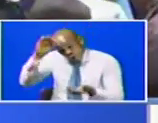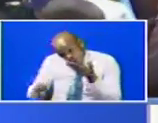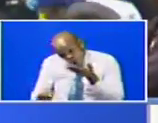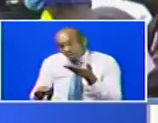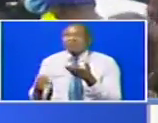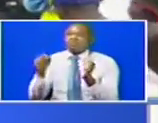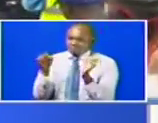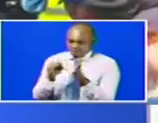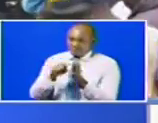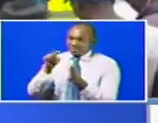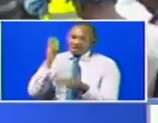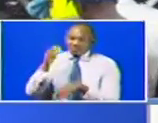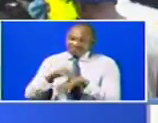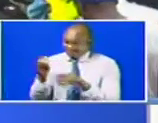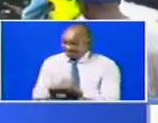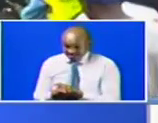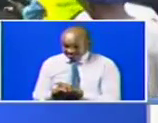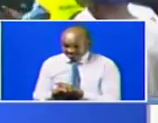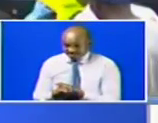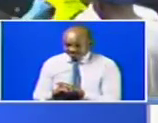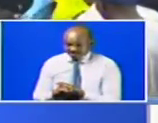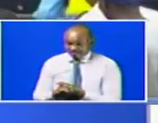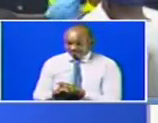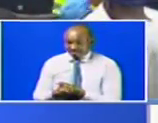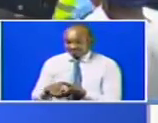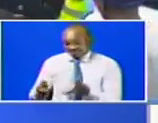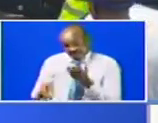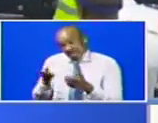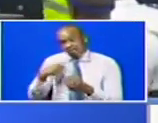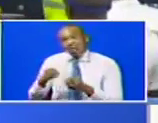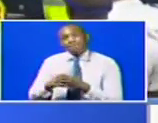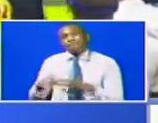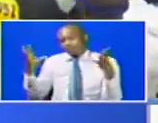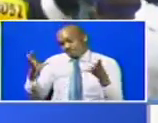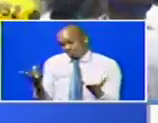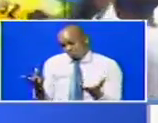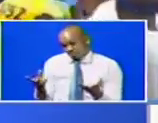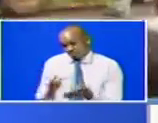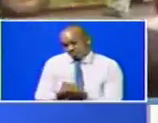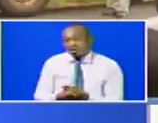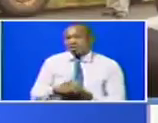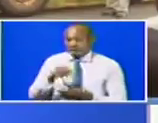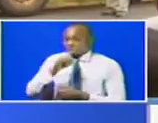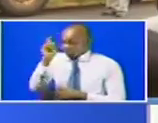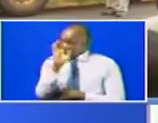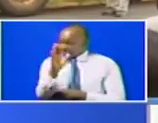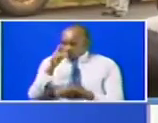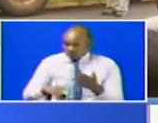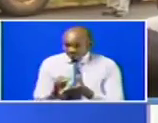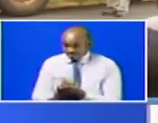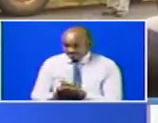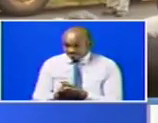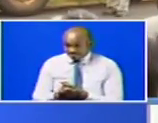inflate kuweka kiwango cha juu, hiyo inaweza changia kuadhiri gurudumu kwa hali ambayo ni mbaya. Swali lako lilikuwa ni